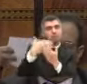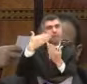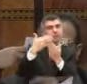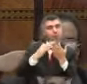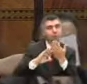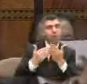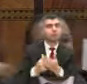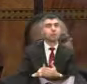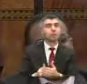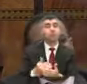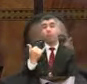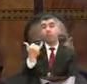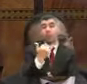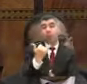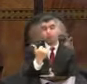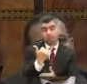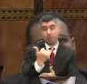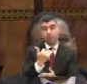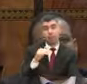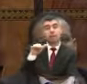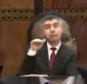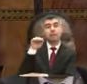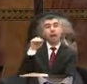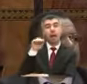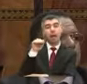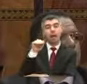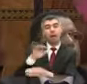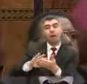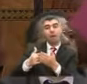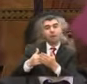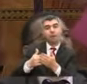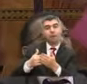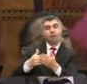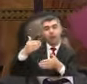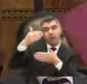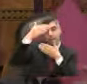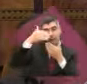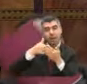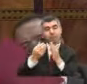الأقاليم الجنوبية للمملكة التي تتطلع إلى إحداث جامعة،